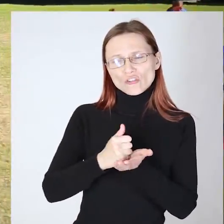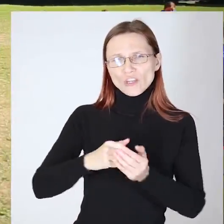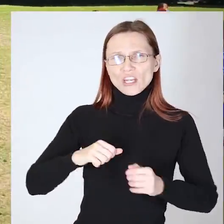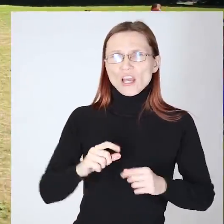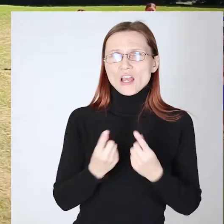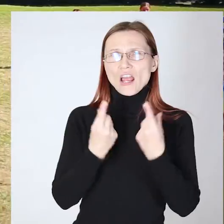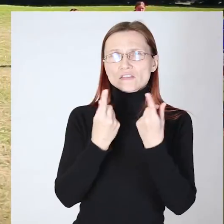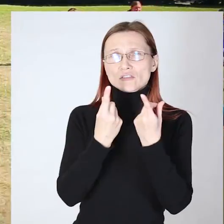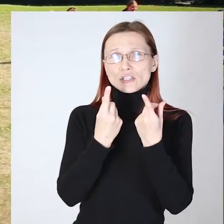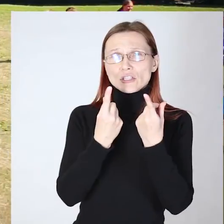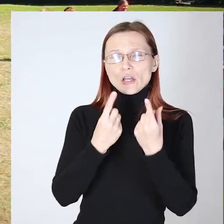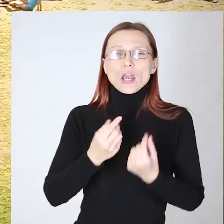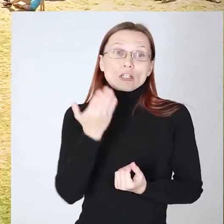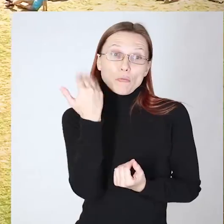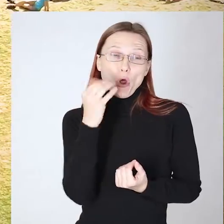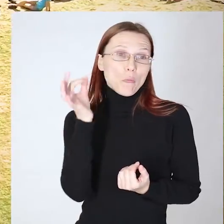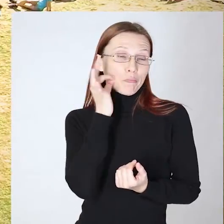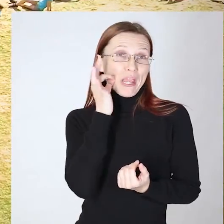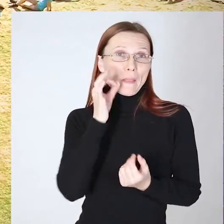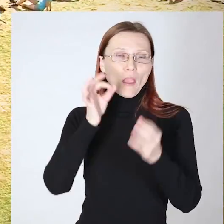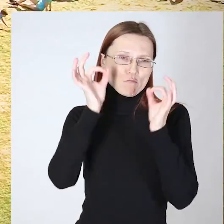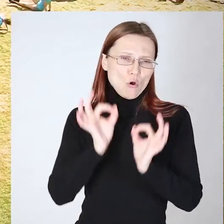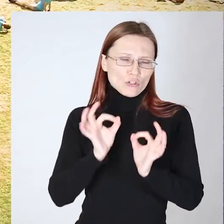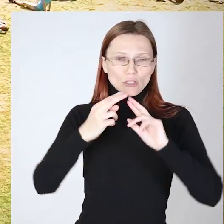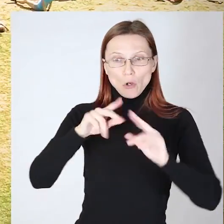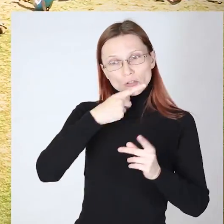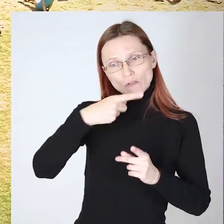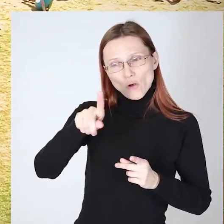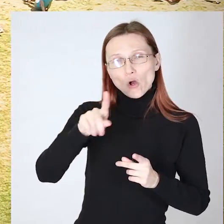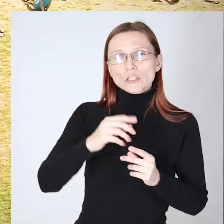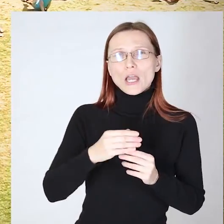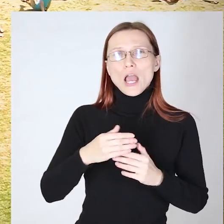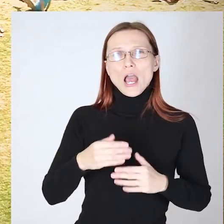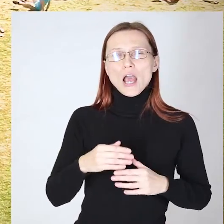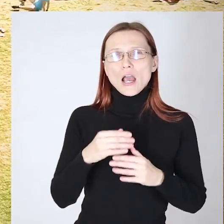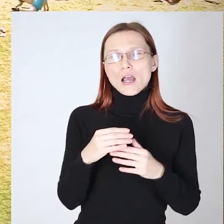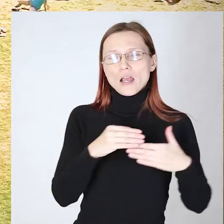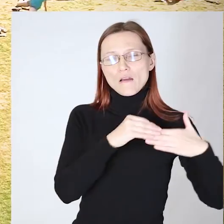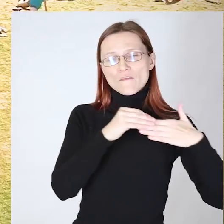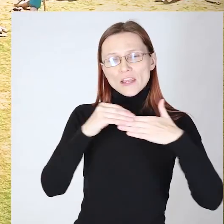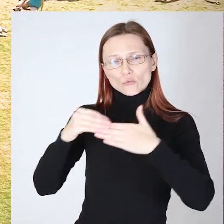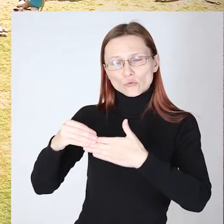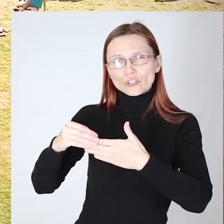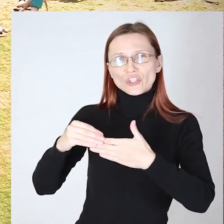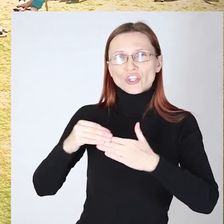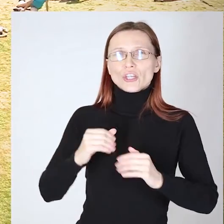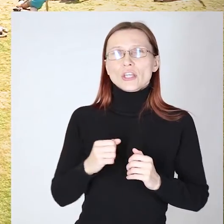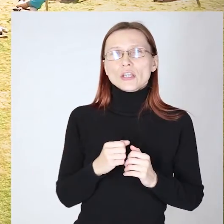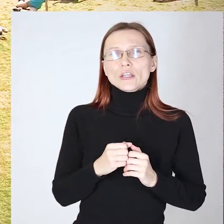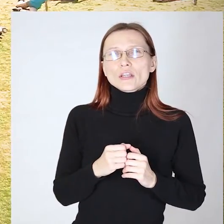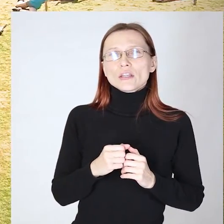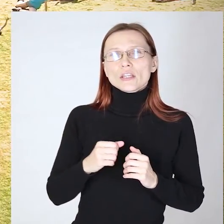pekné počasie, tak mohli ísť vonku a pod vedením vedúcich